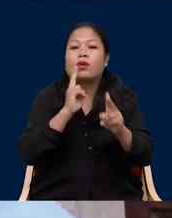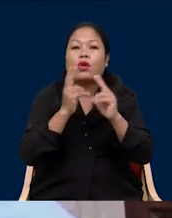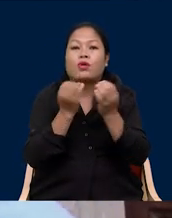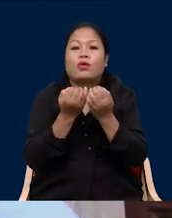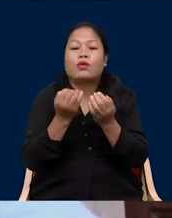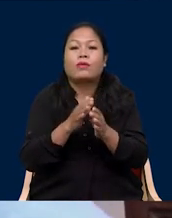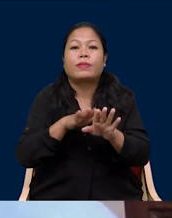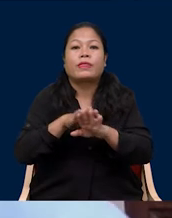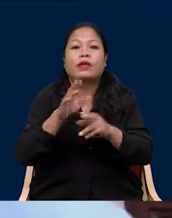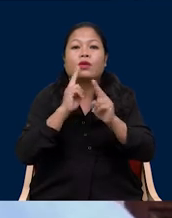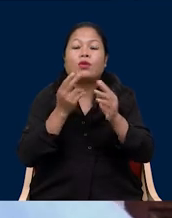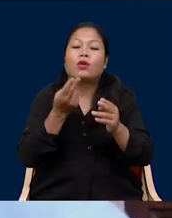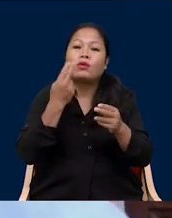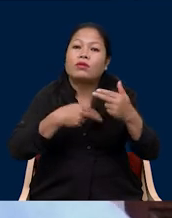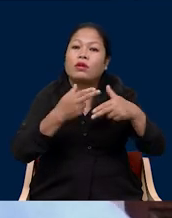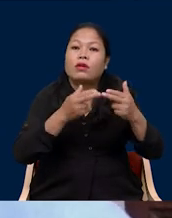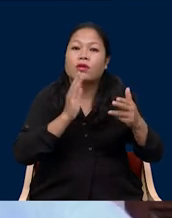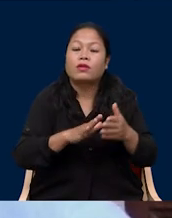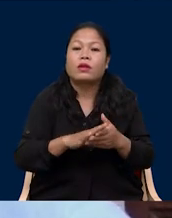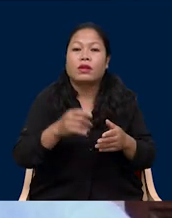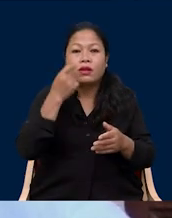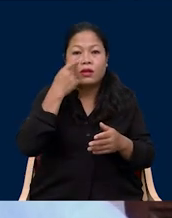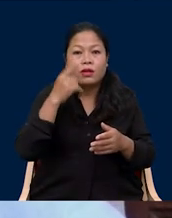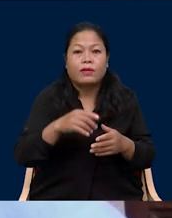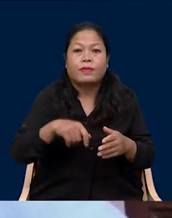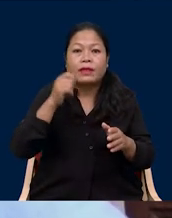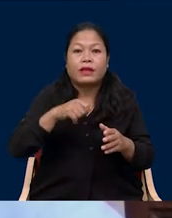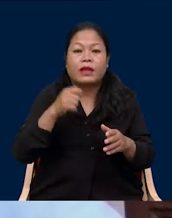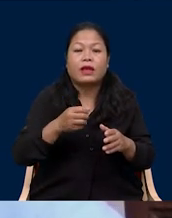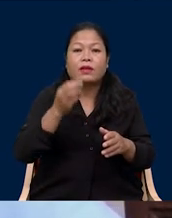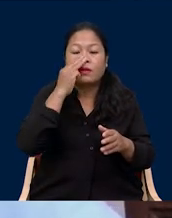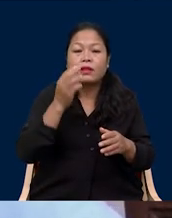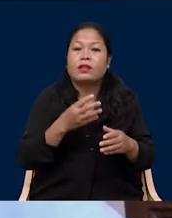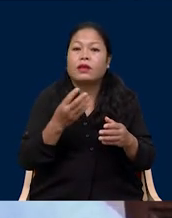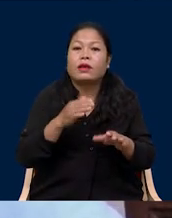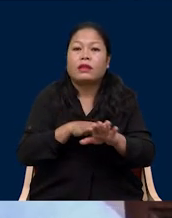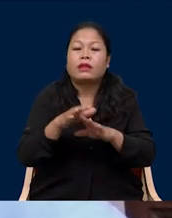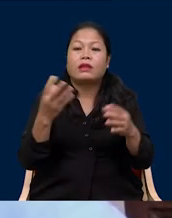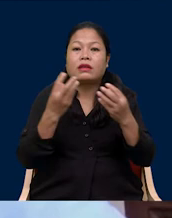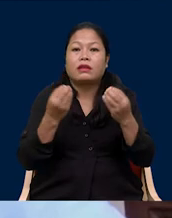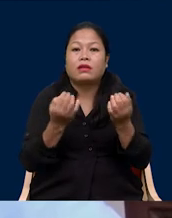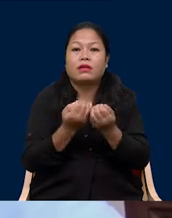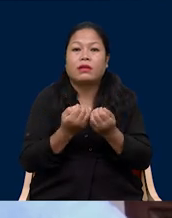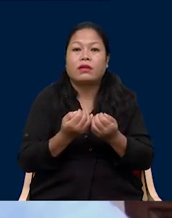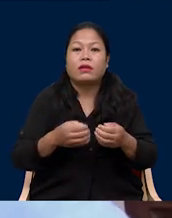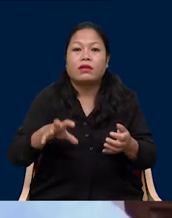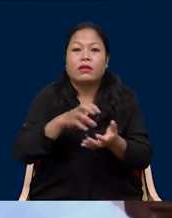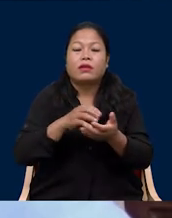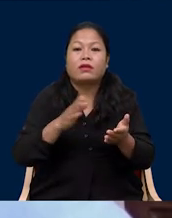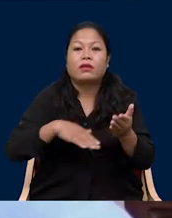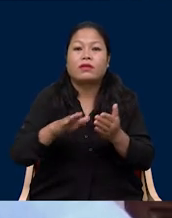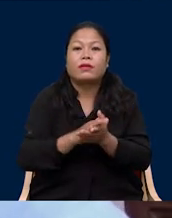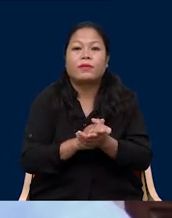लैङ्गिक समानताको कुरा हामी गर्दाखेरि धेरै कुराहरू भइरहेको थियो होइन, तर यसो हेर्दाखेरि कार्यान्वयनमा चाहिँ धेरै न्यून देखिन्छौँ होइन। स्थानीय